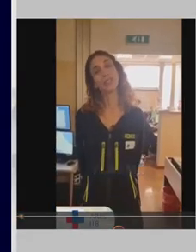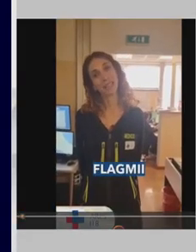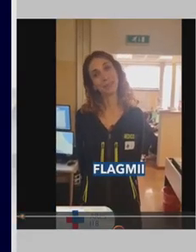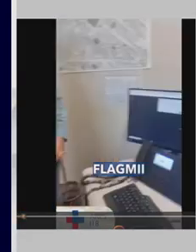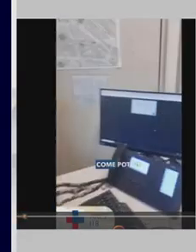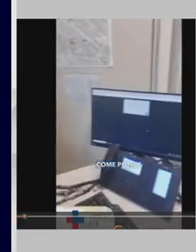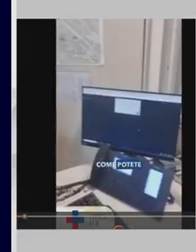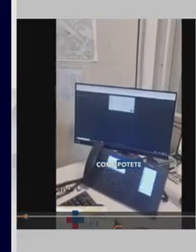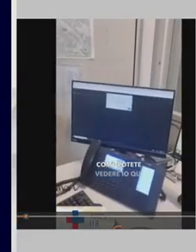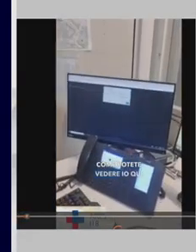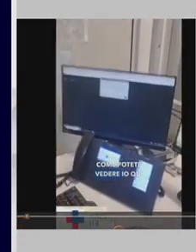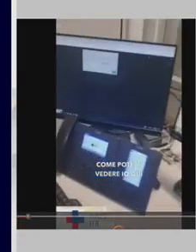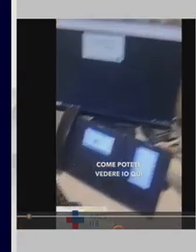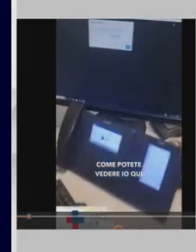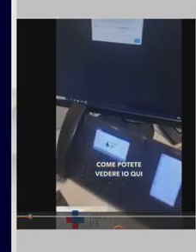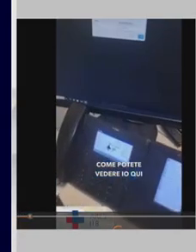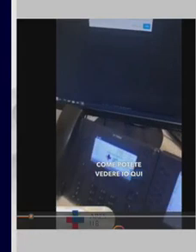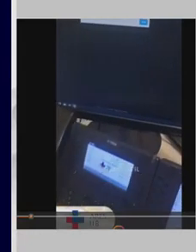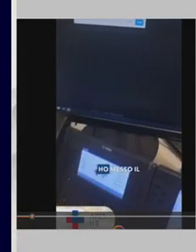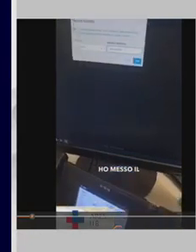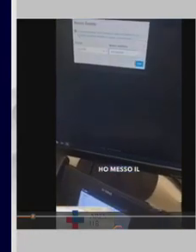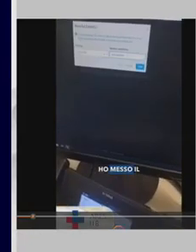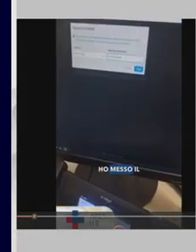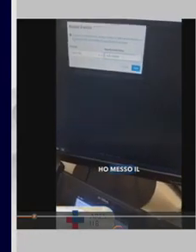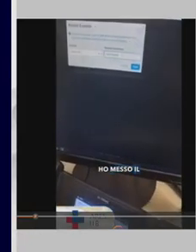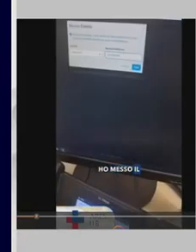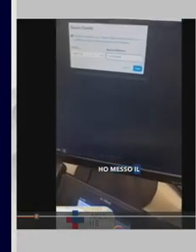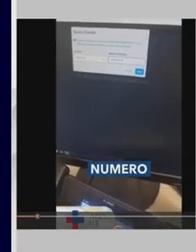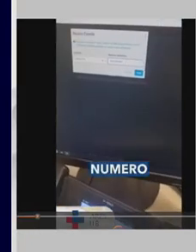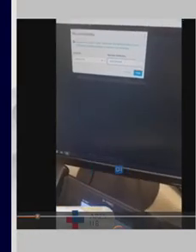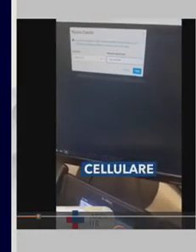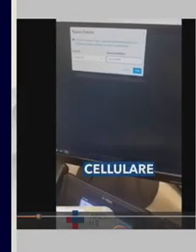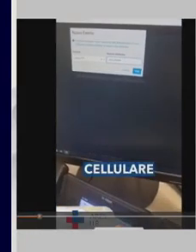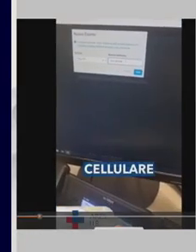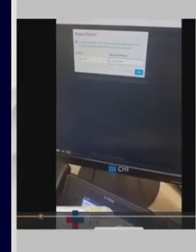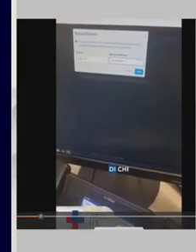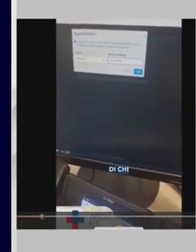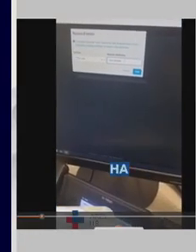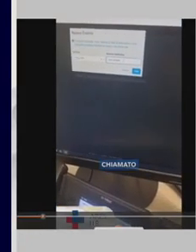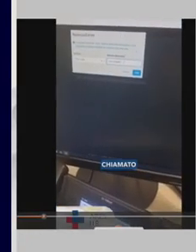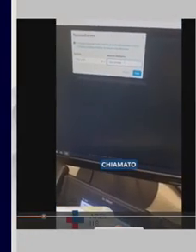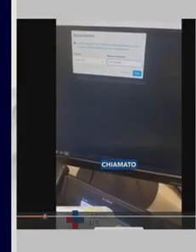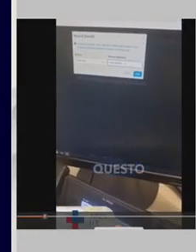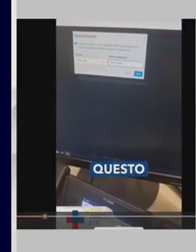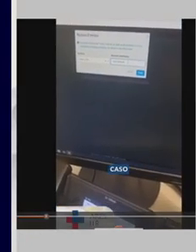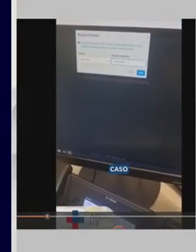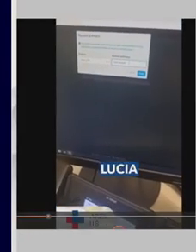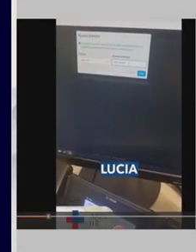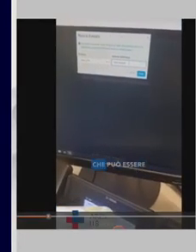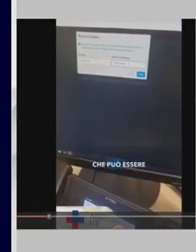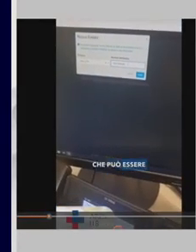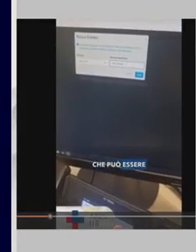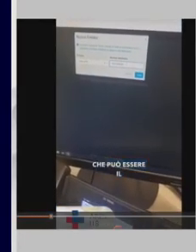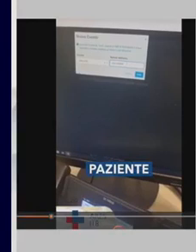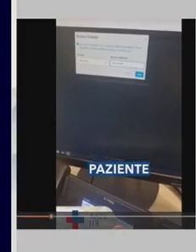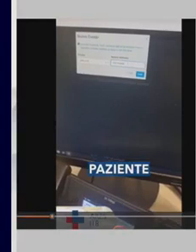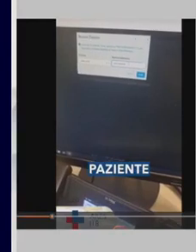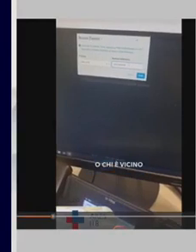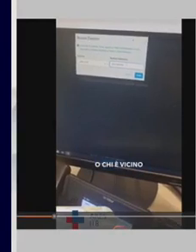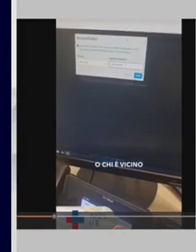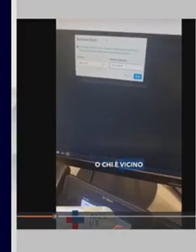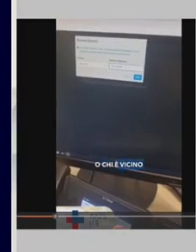chiama, mettendo dentro il chiamante, senza bisogno di scaricare alcuna applicazione. Cellulare di chi ha chiamato, in questo caso Lucia, che può essere